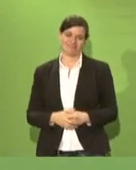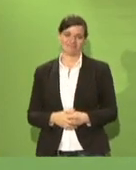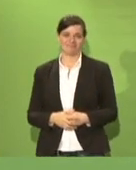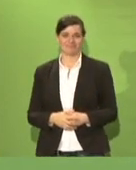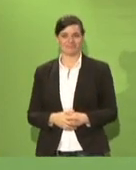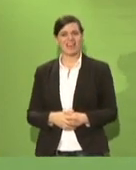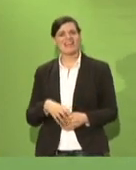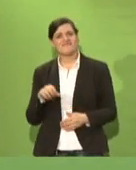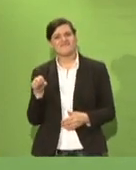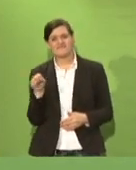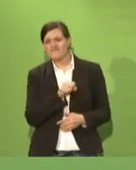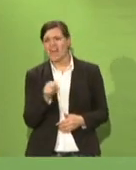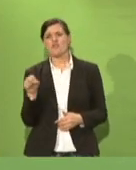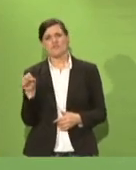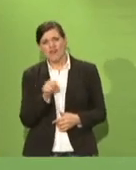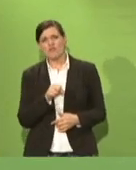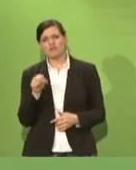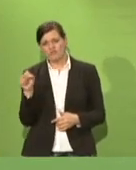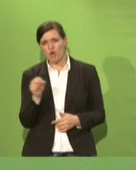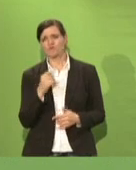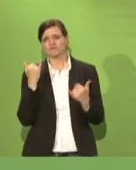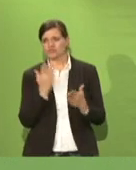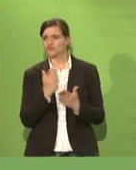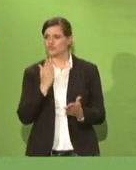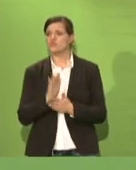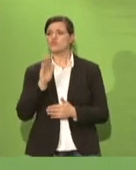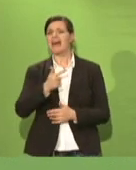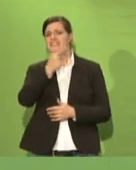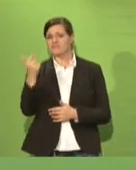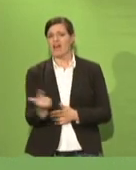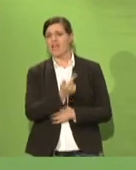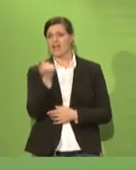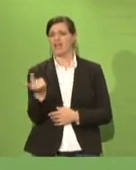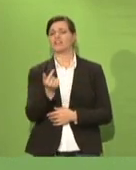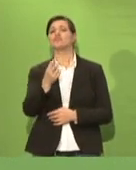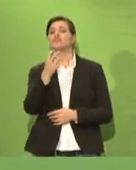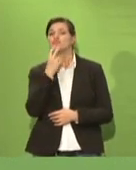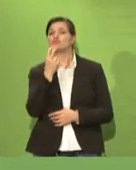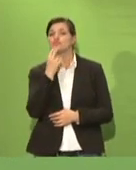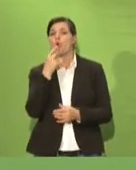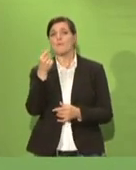Warum in alles in der Welt leisten wir uns seit über 2 Jahren eine Strompreisdebatte?